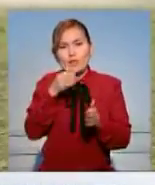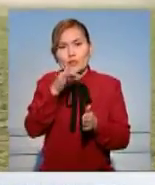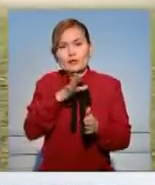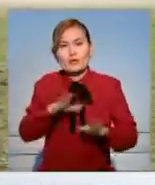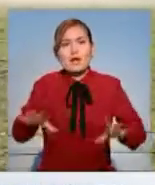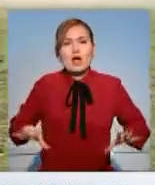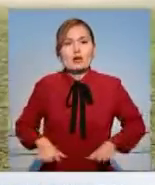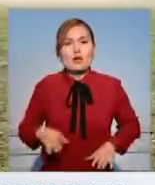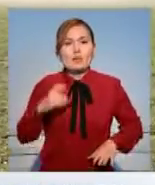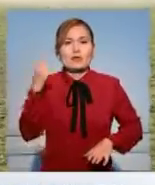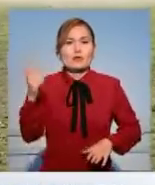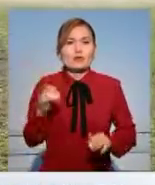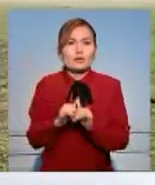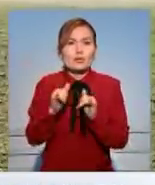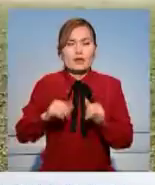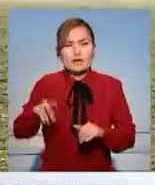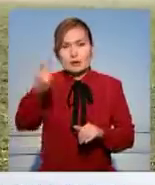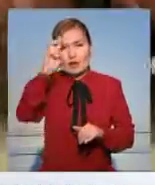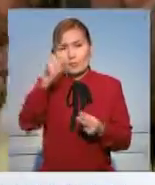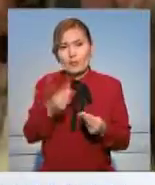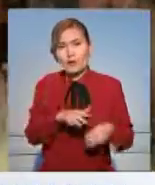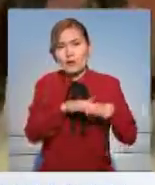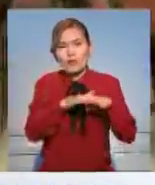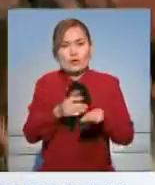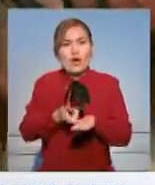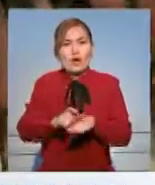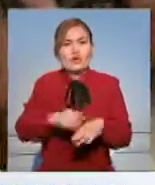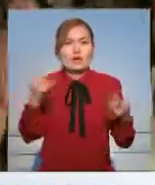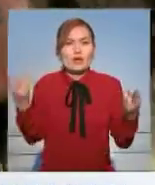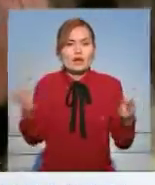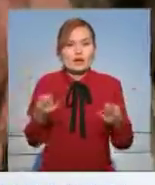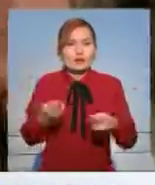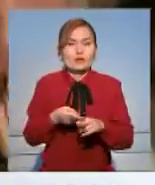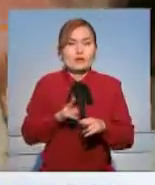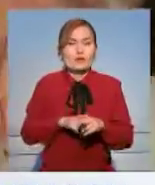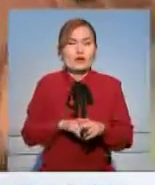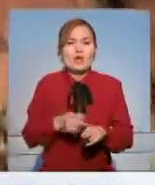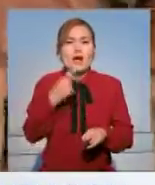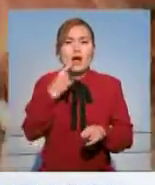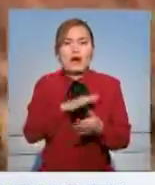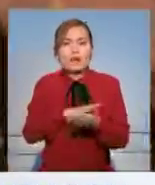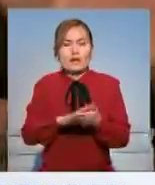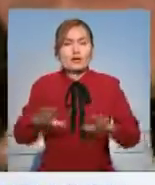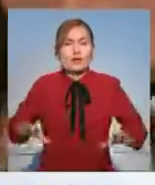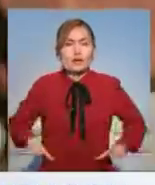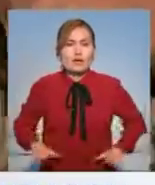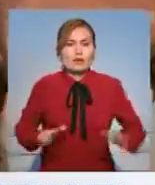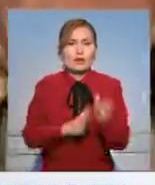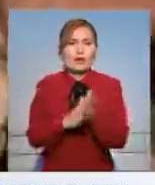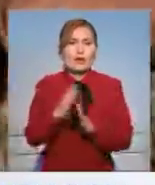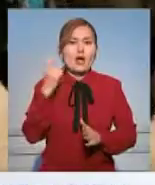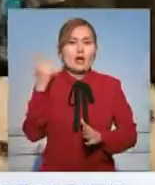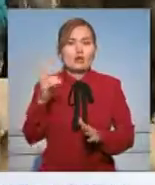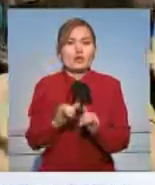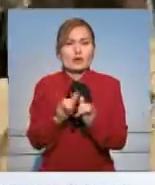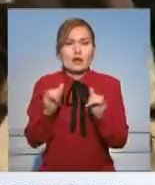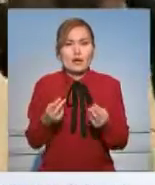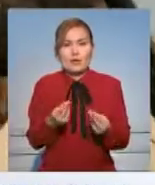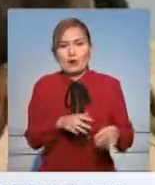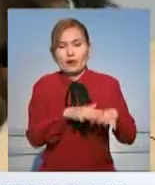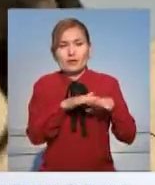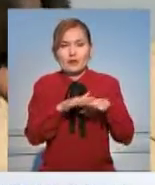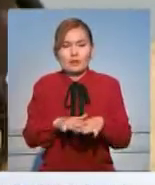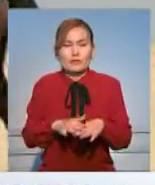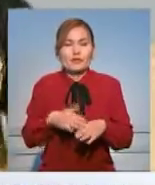кәсіп жылқы шаруашылығын дамыту үшін мемлекеттің қолдауы қажет. Яғни тұқымы асыл жылқы өсіретін шаруашылықтарды